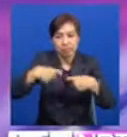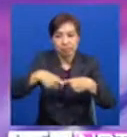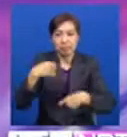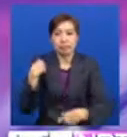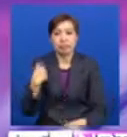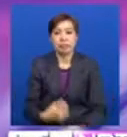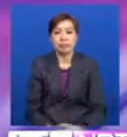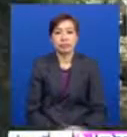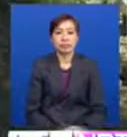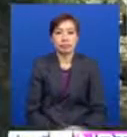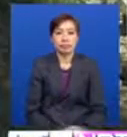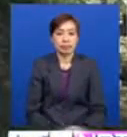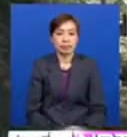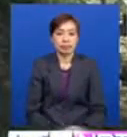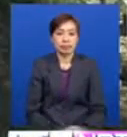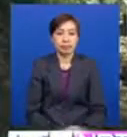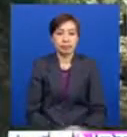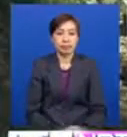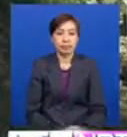ค่ะ